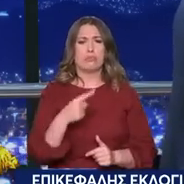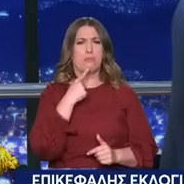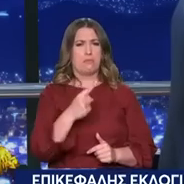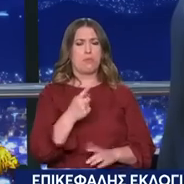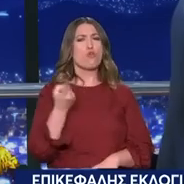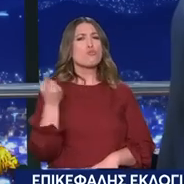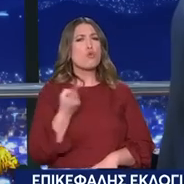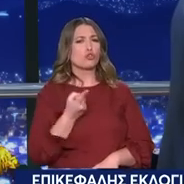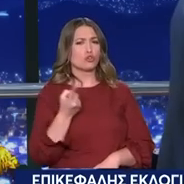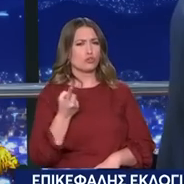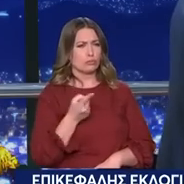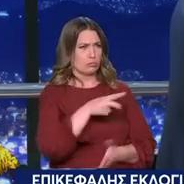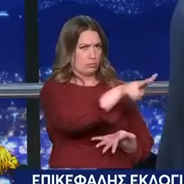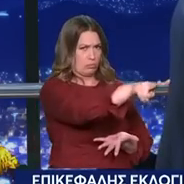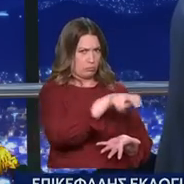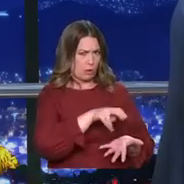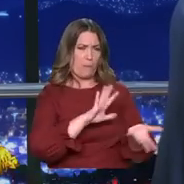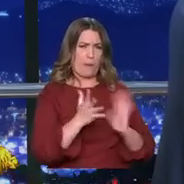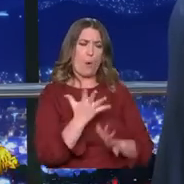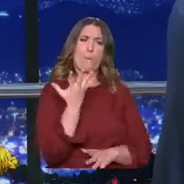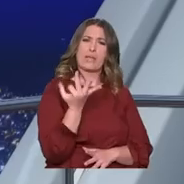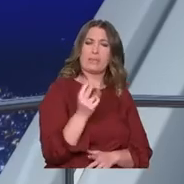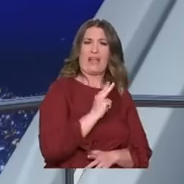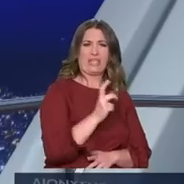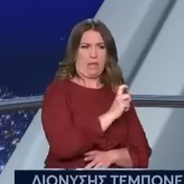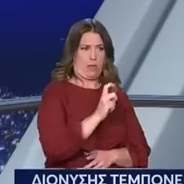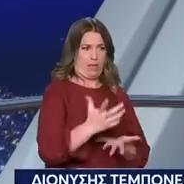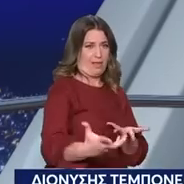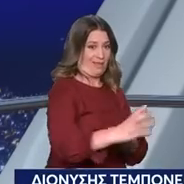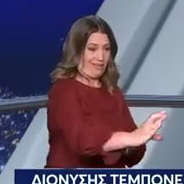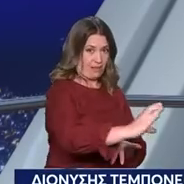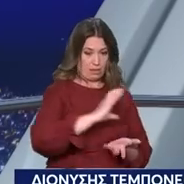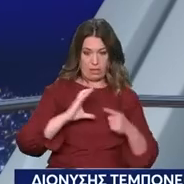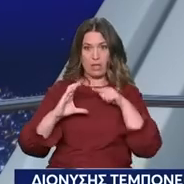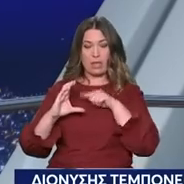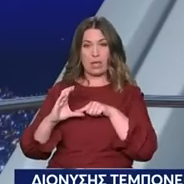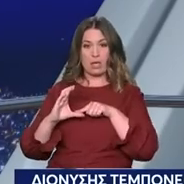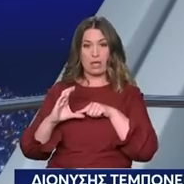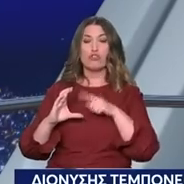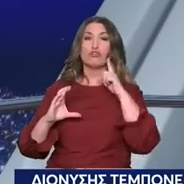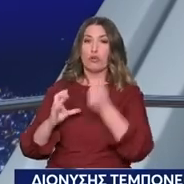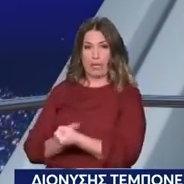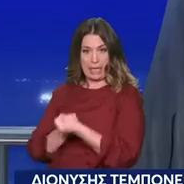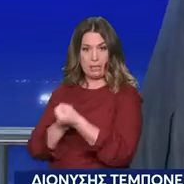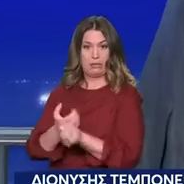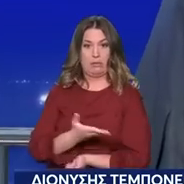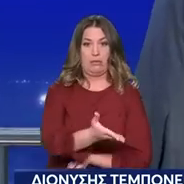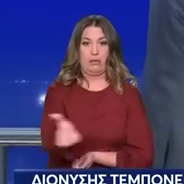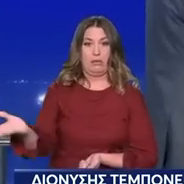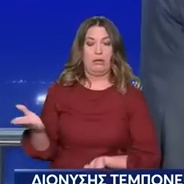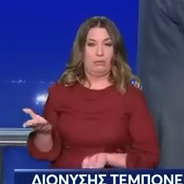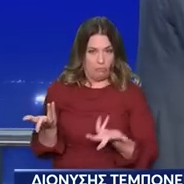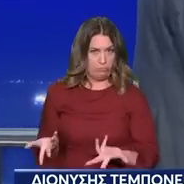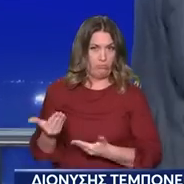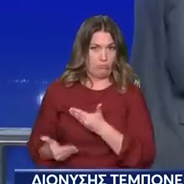αυτά θα πάρουμε ένα έσοδο της τάξης των 5,5 δισεκατομμυρίων ευρώ και τα χρήματα αυτά θα κατευθυνθούν προκειμένου να στηρίξουμε το κοινωνικό κράτος και να κάνουμε κοινωνική